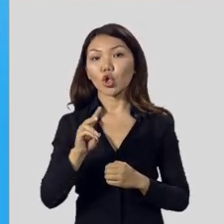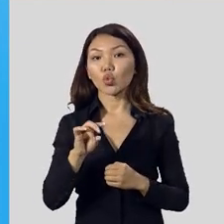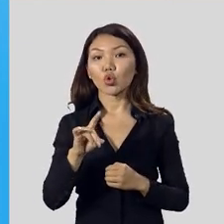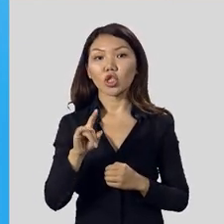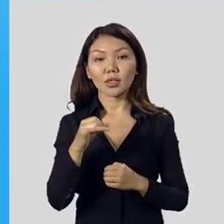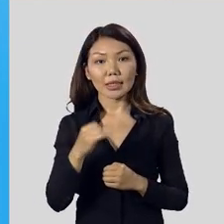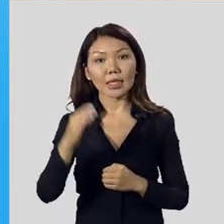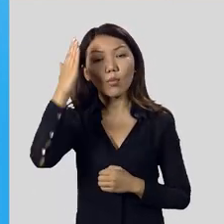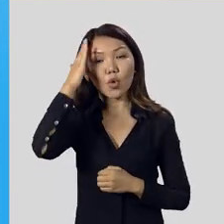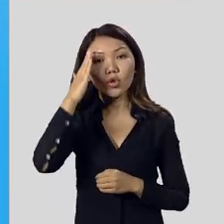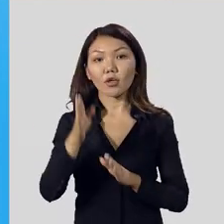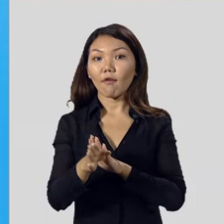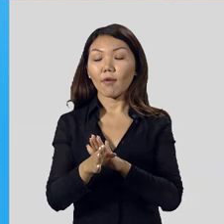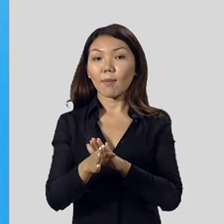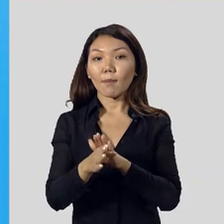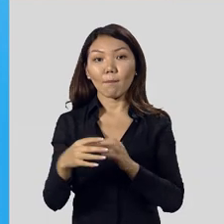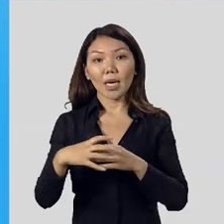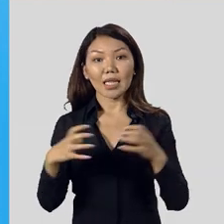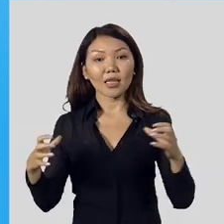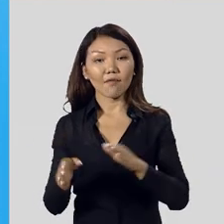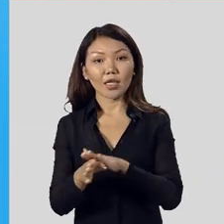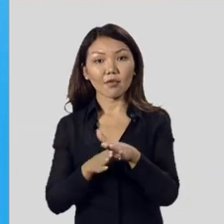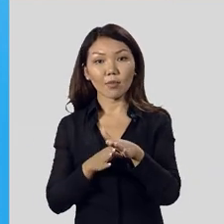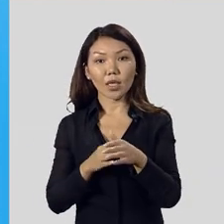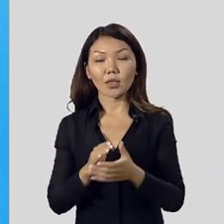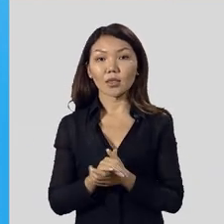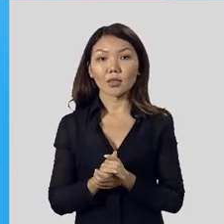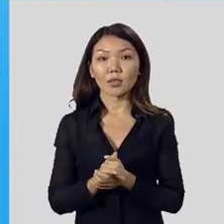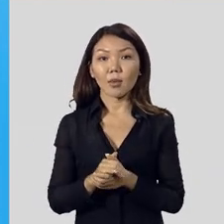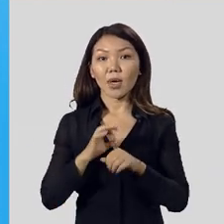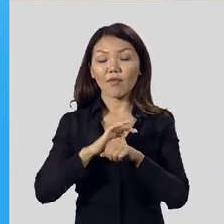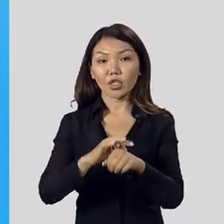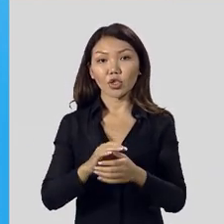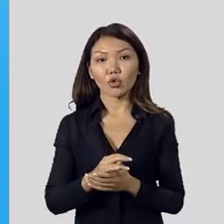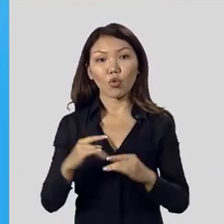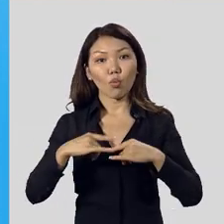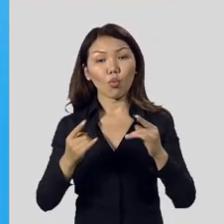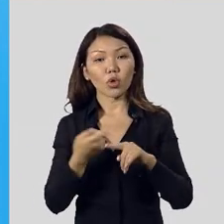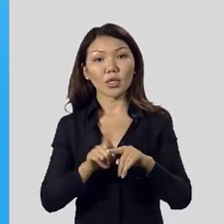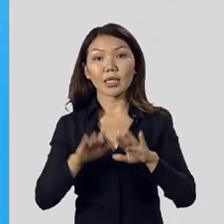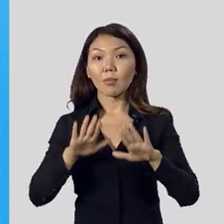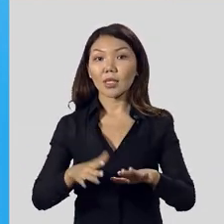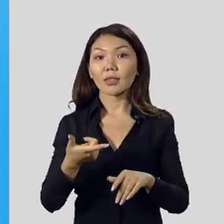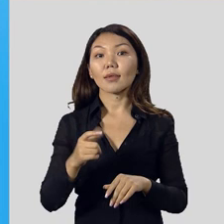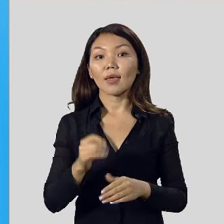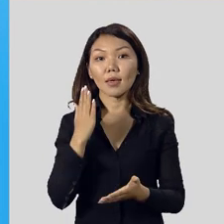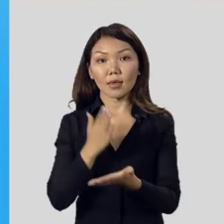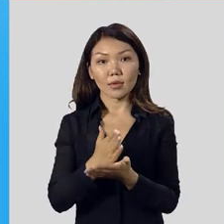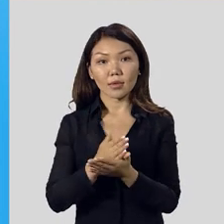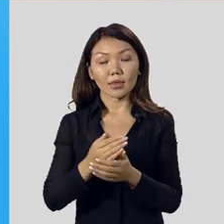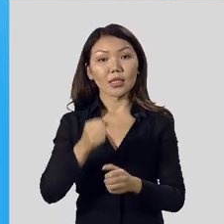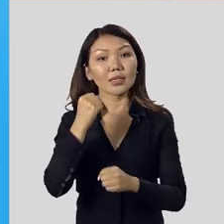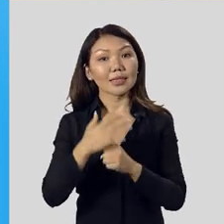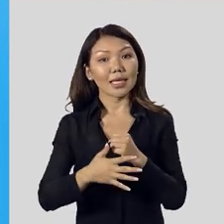мозг выполняет проводящую функцию. Мост – это место, где располагаются